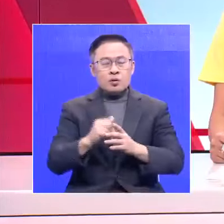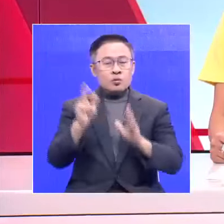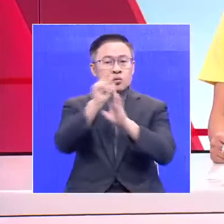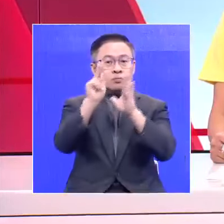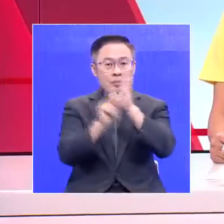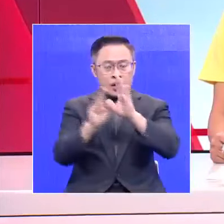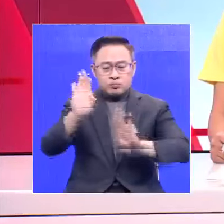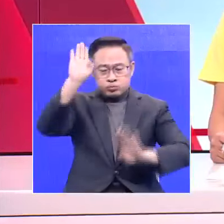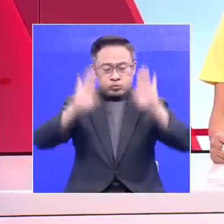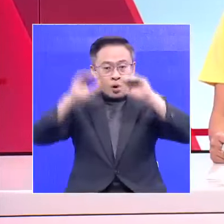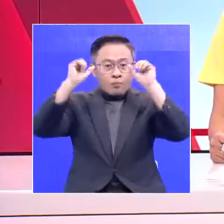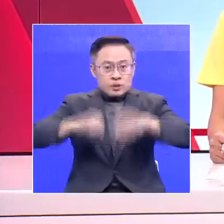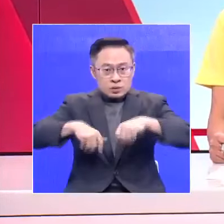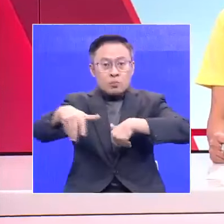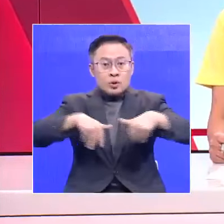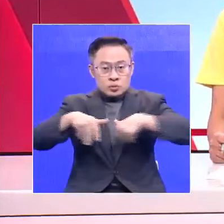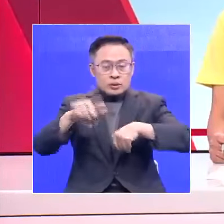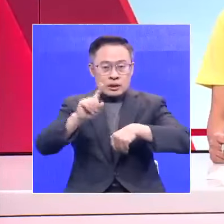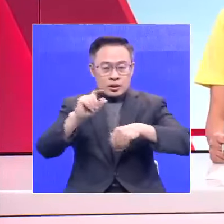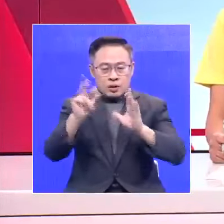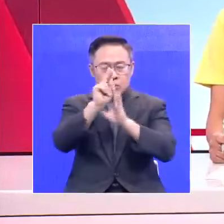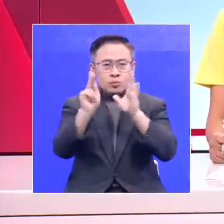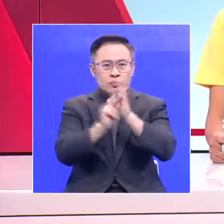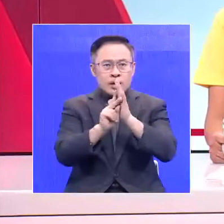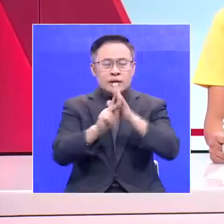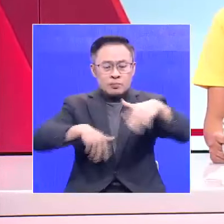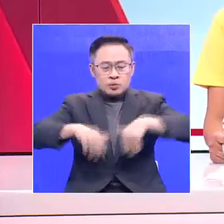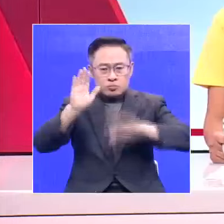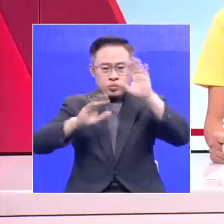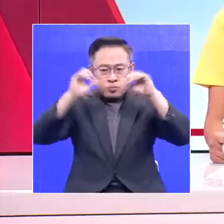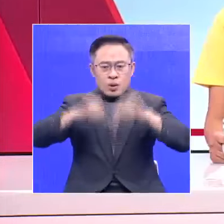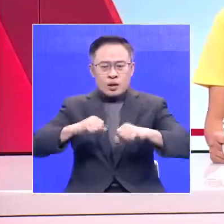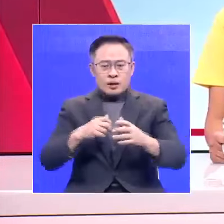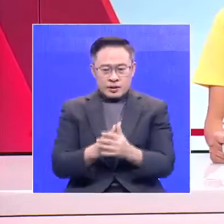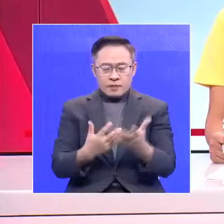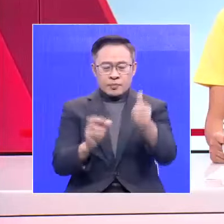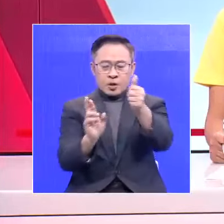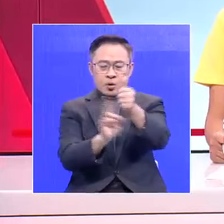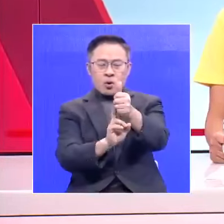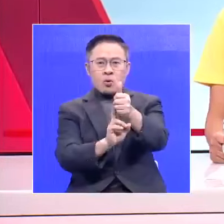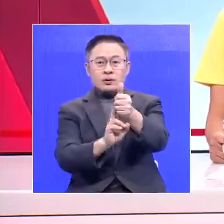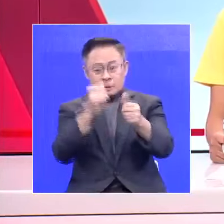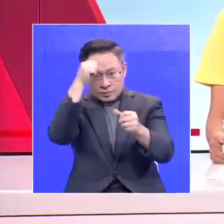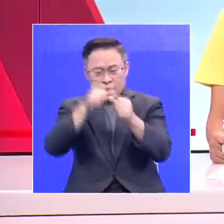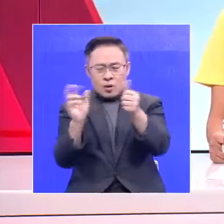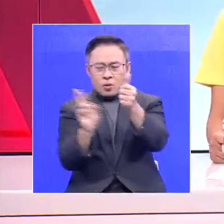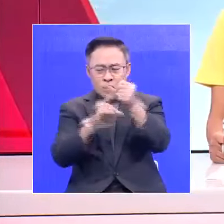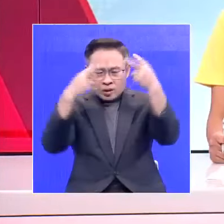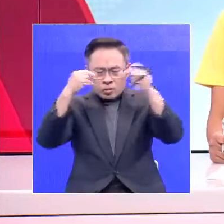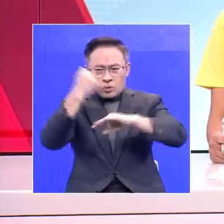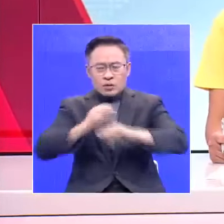การแก้ไขรัฐธรรมนูญตอนแรกรองภูมิธรรมบอกเมื่อปีที่แล้วบอกไม่นานปลายปีต ้ นปีเต็มที่ม